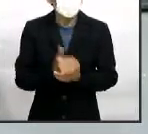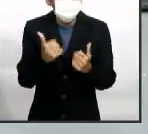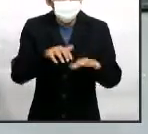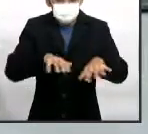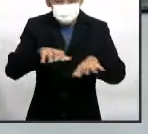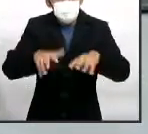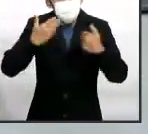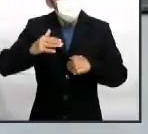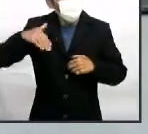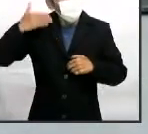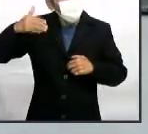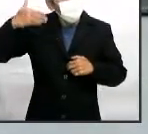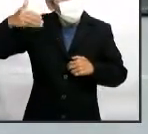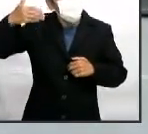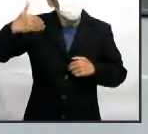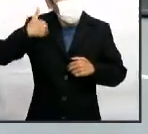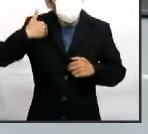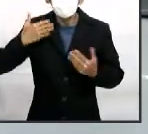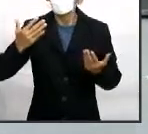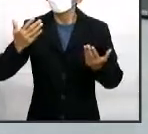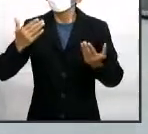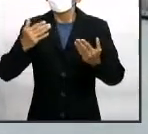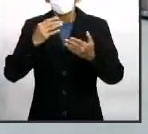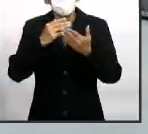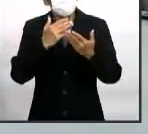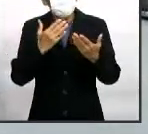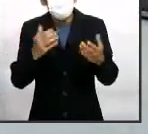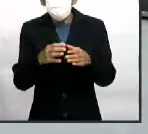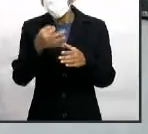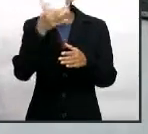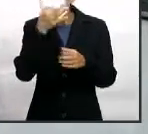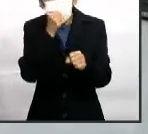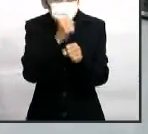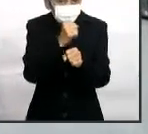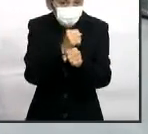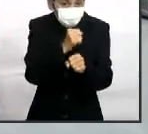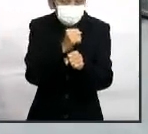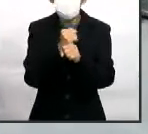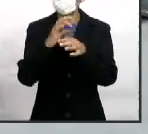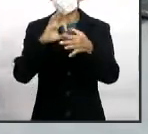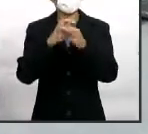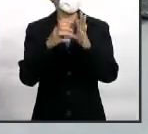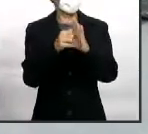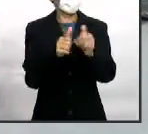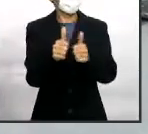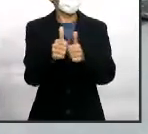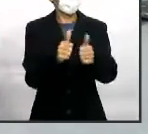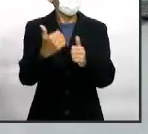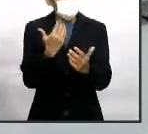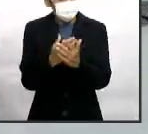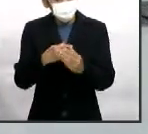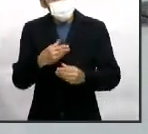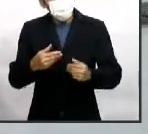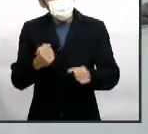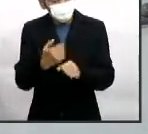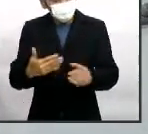ที่เราจัดต่อมาเรื่อยๆเนี่ยครับในแง่ของการเลี้ยงชีพด้วยกีฬาชนิดนี้มันมีรายได้มันจะ